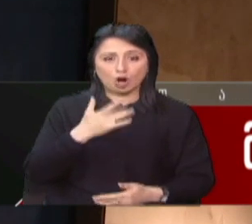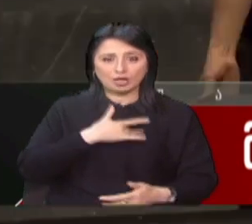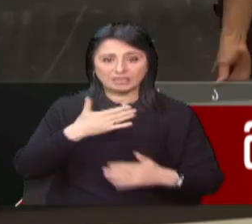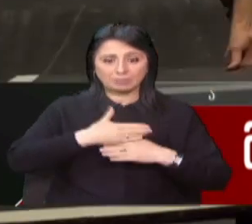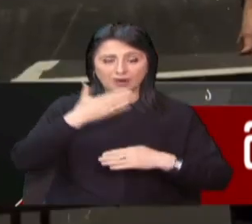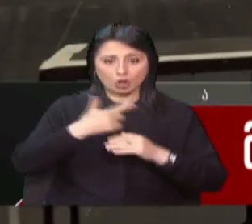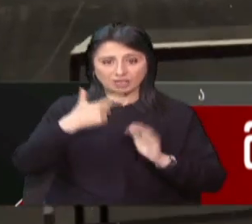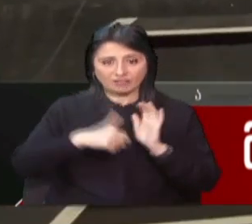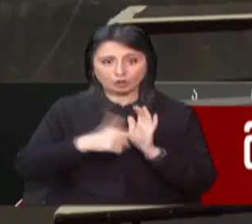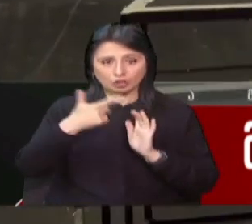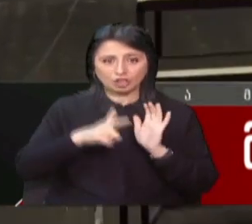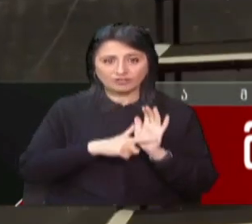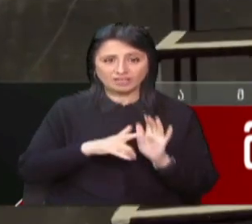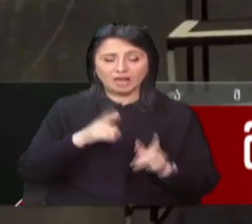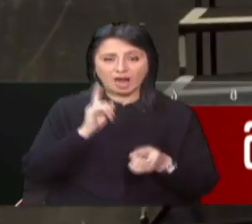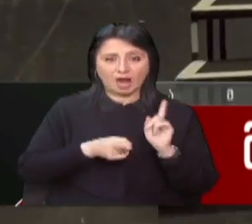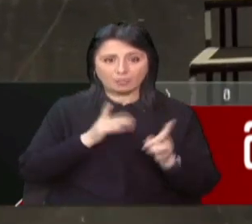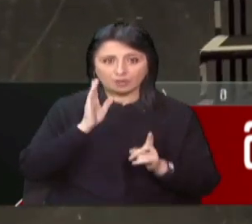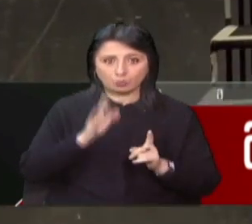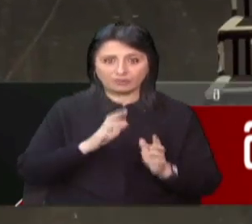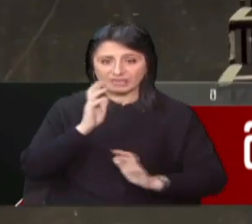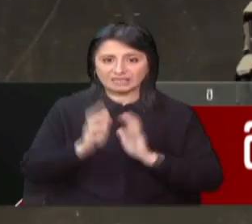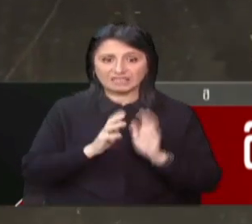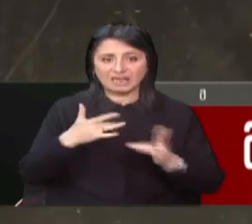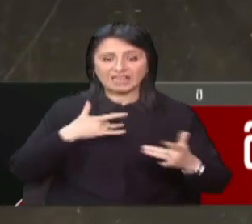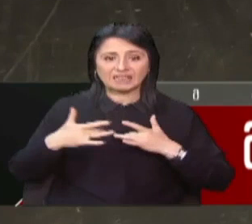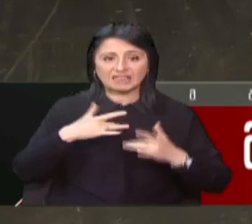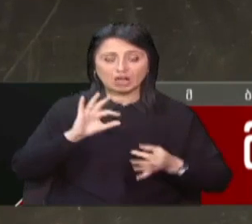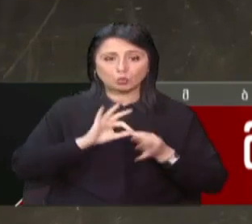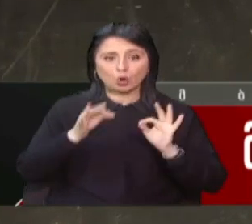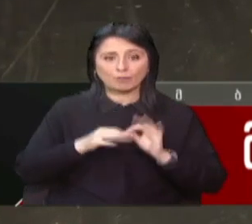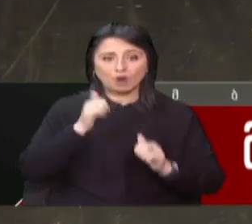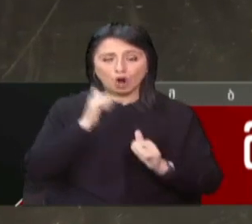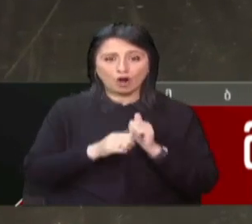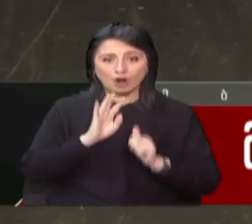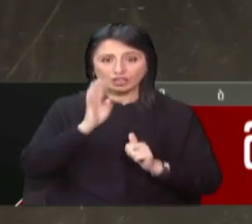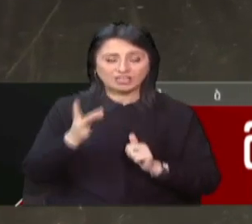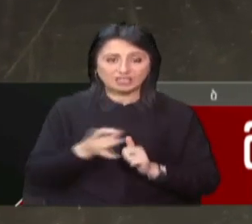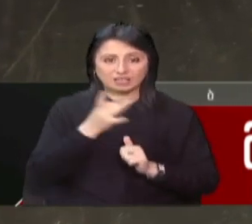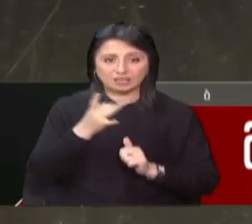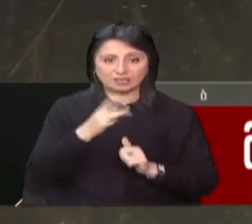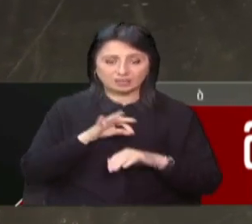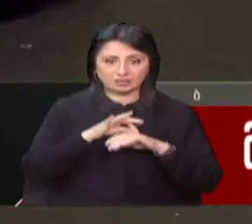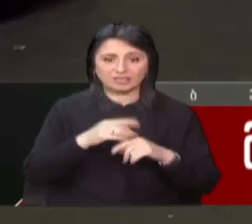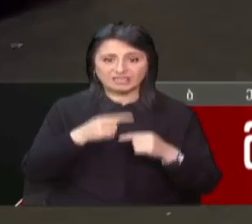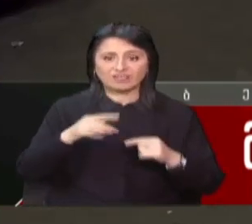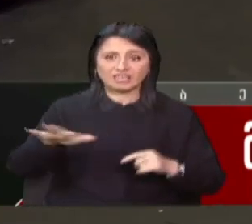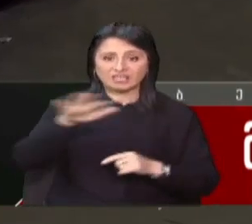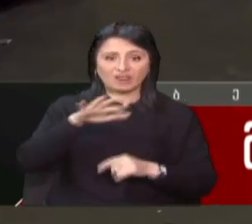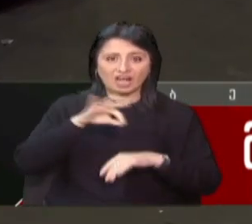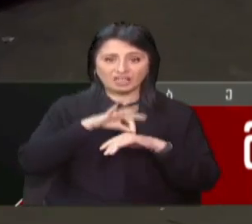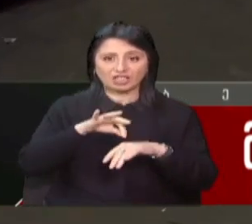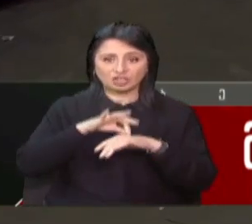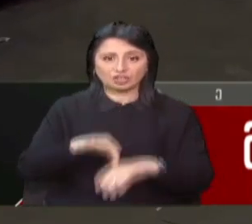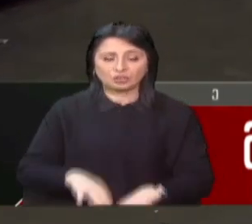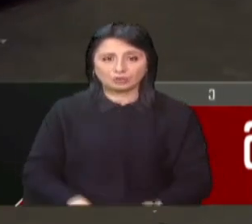სპექტახლს 26 და 27 აპრილს გაითამაშებს. საერთაშორისო თეატრალური ოლიმპიადა ყოველ 4 წელიწადში ერთხელ სხვადასხვა ქვეყანაში